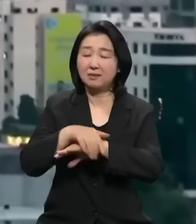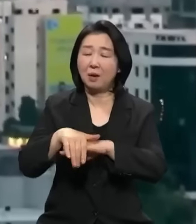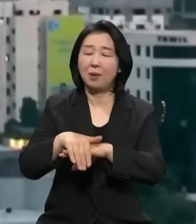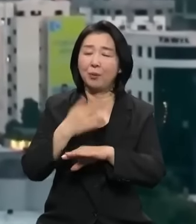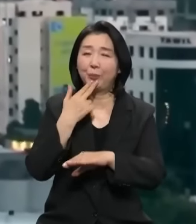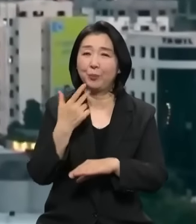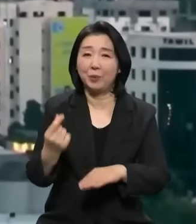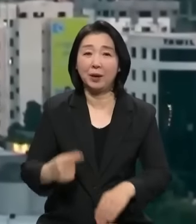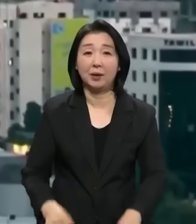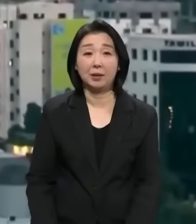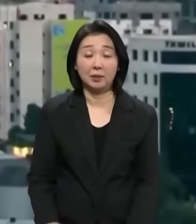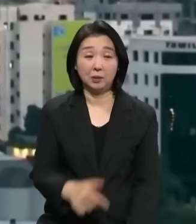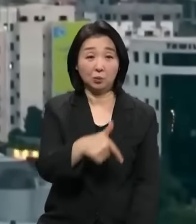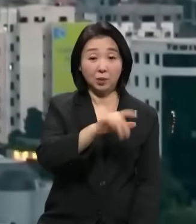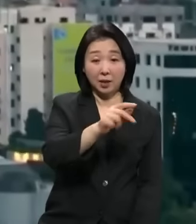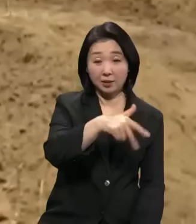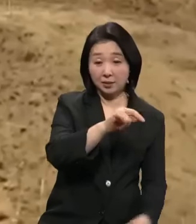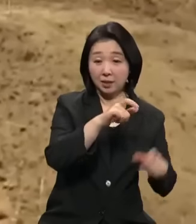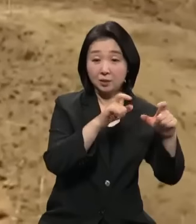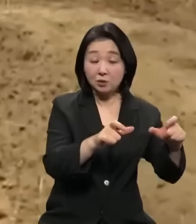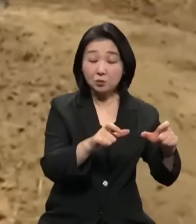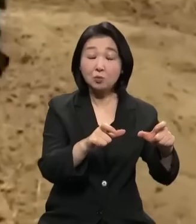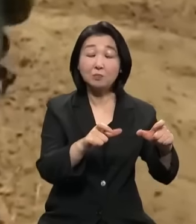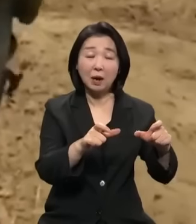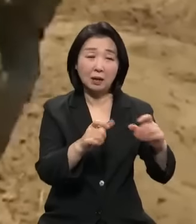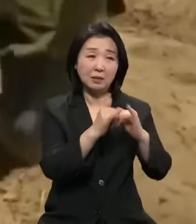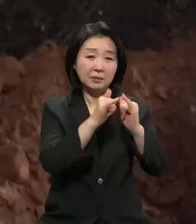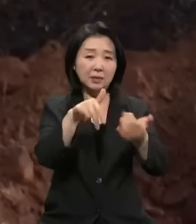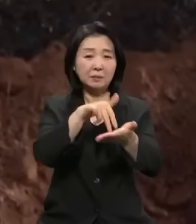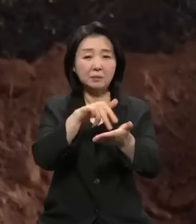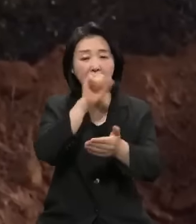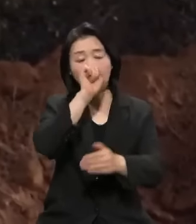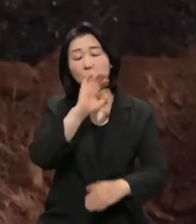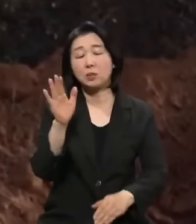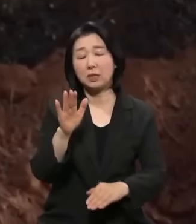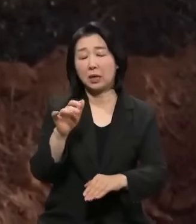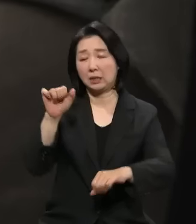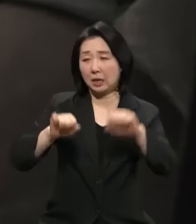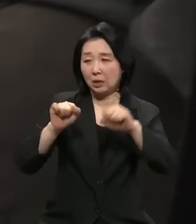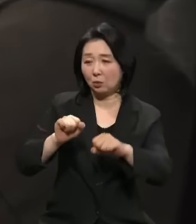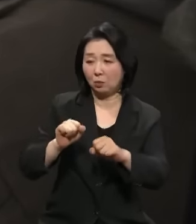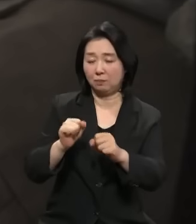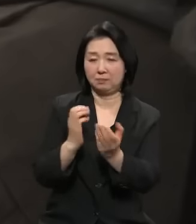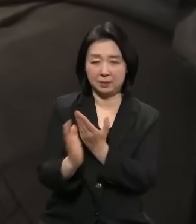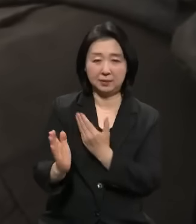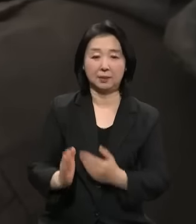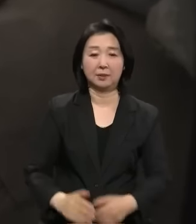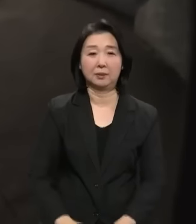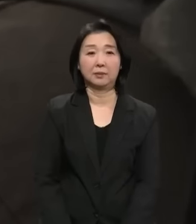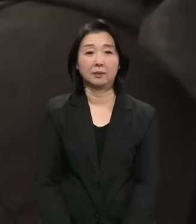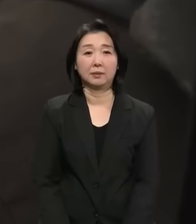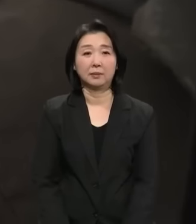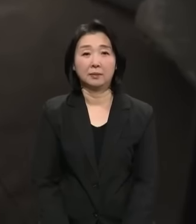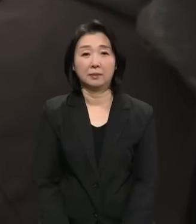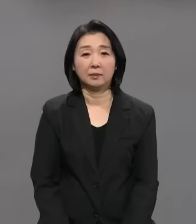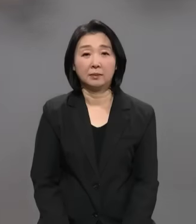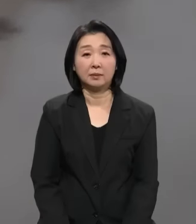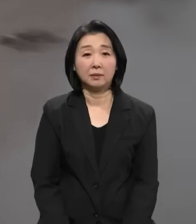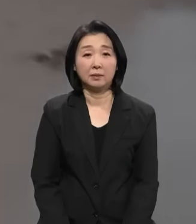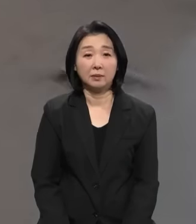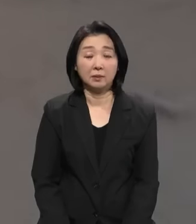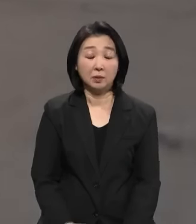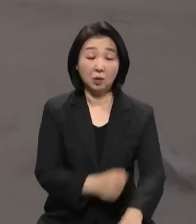가자지구에서 이스라이 국제 인도주의에 부지 않게 행동했다고 보는게 합리적이라고 말했습니다 반